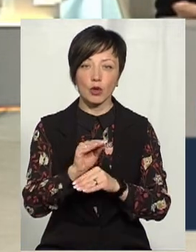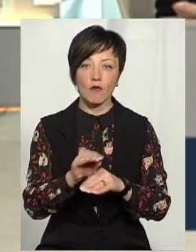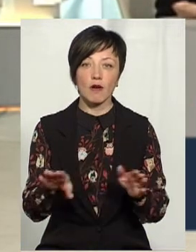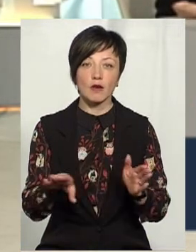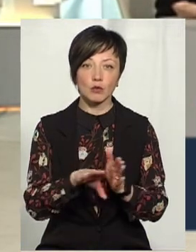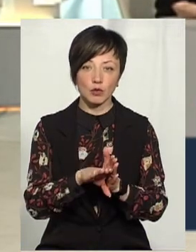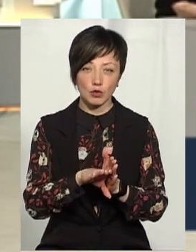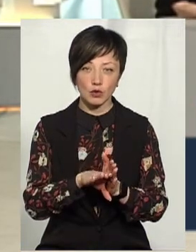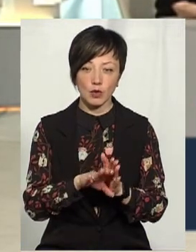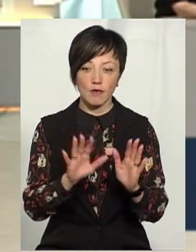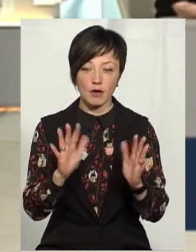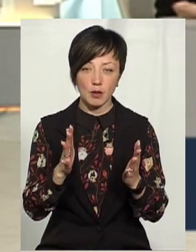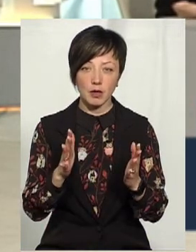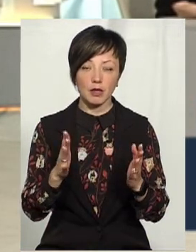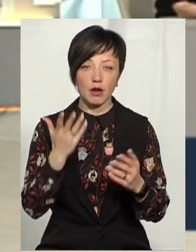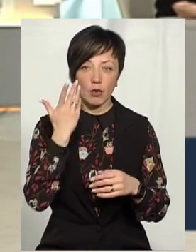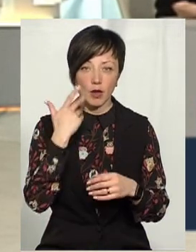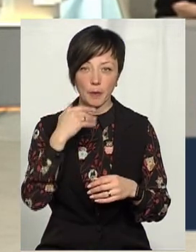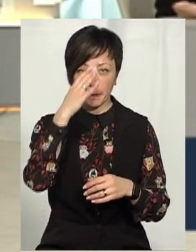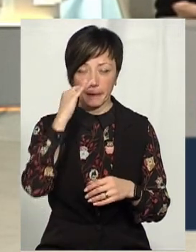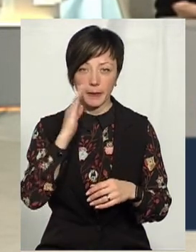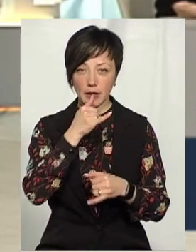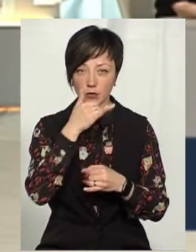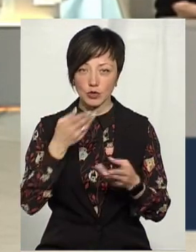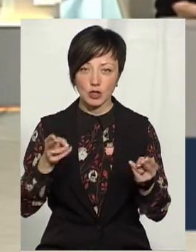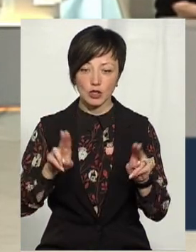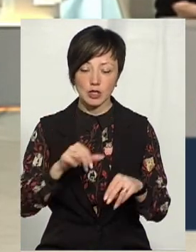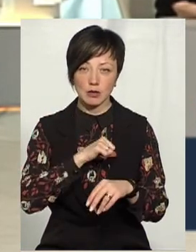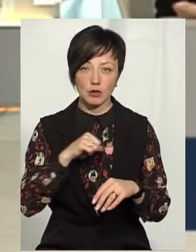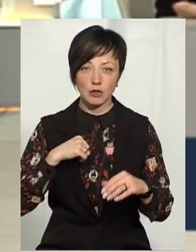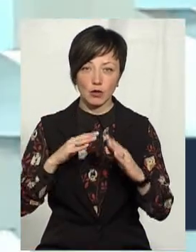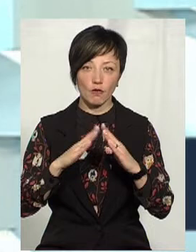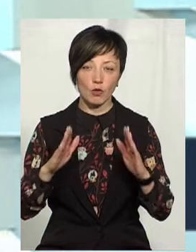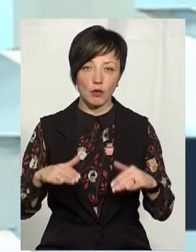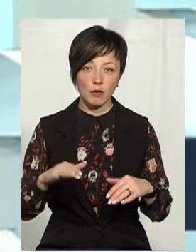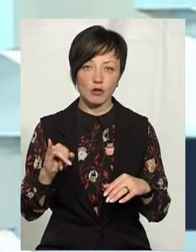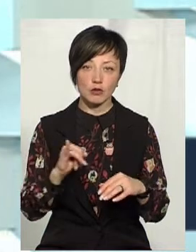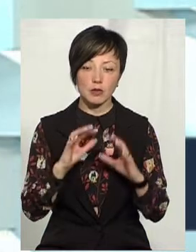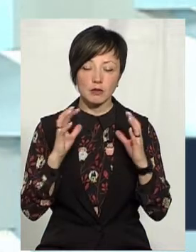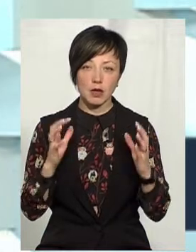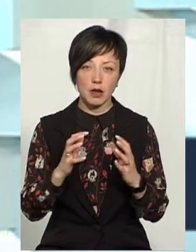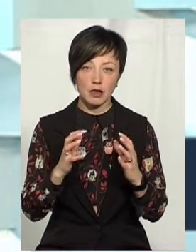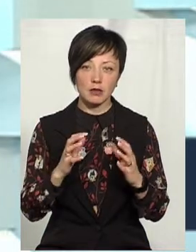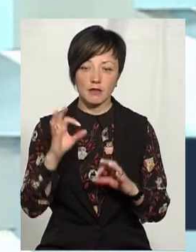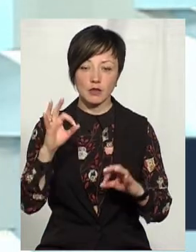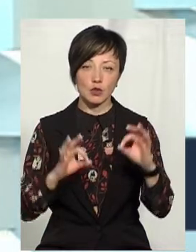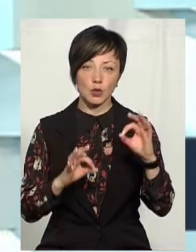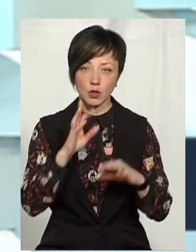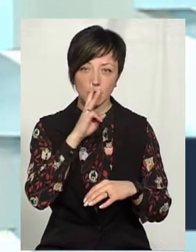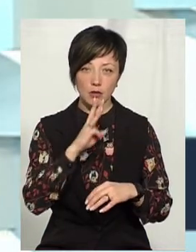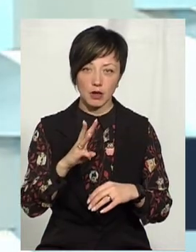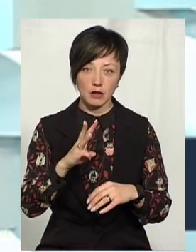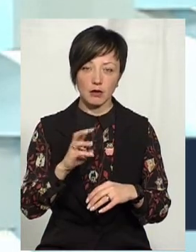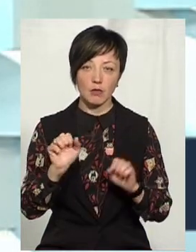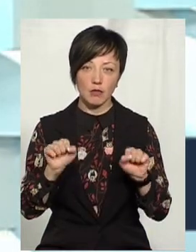додаткову відпустку на такі випадки, коли батьки не можуть залишити дитину самостійно вдома, і щоб за ними зберігалася певна відсоток заробітної